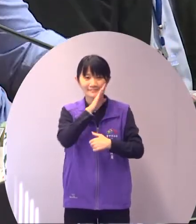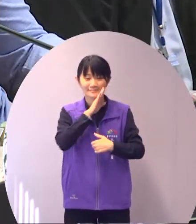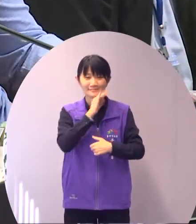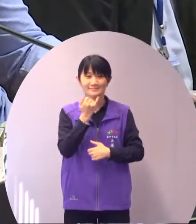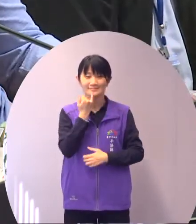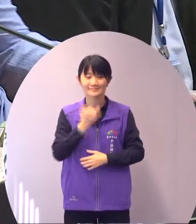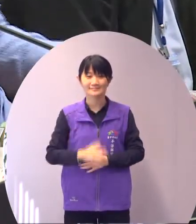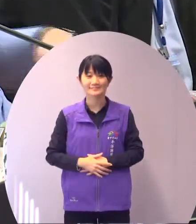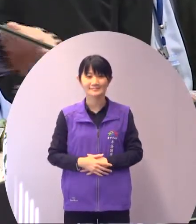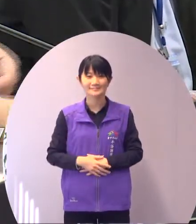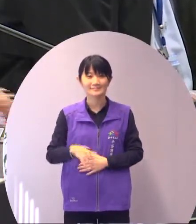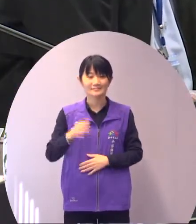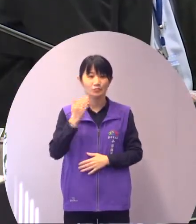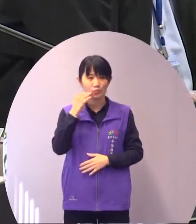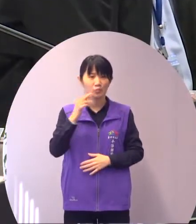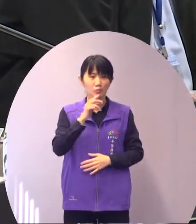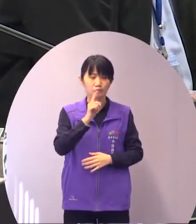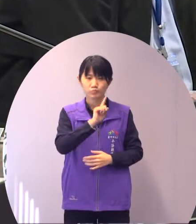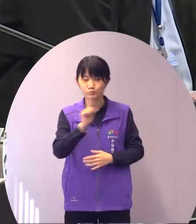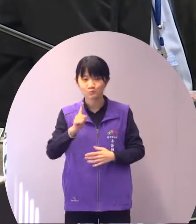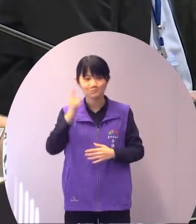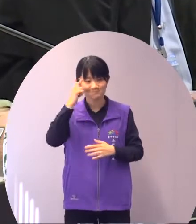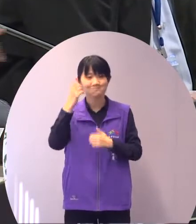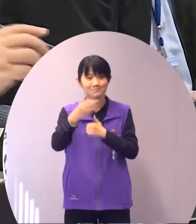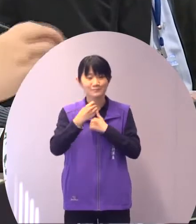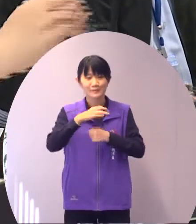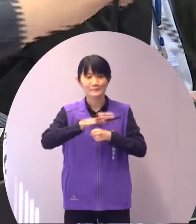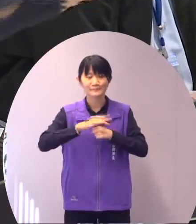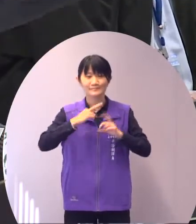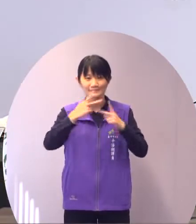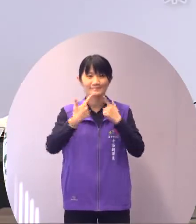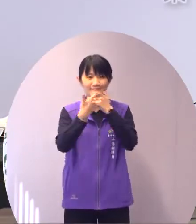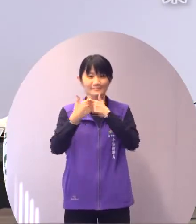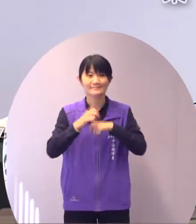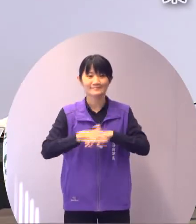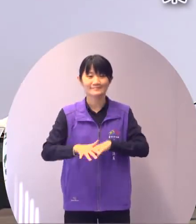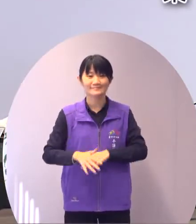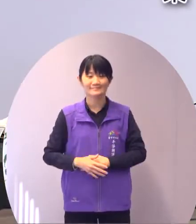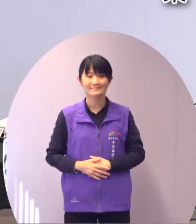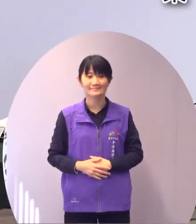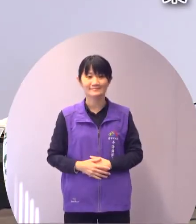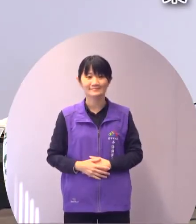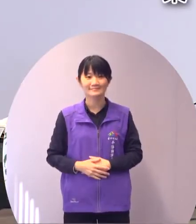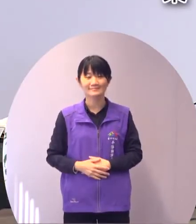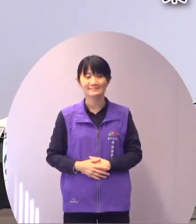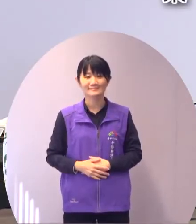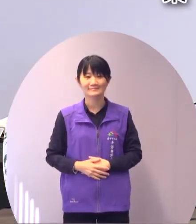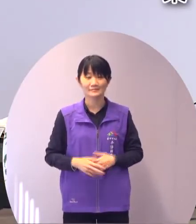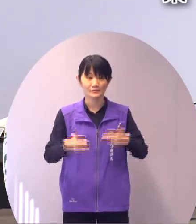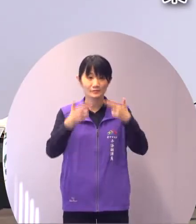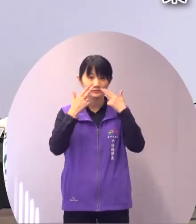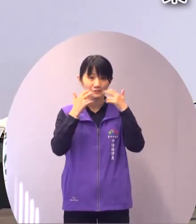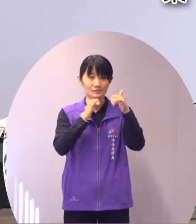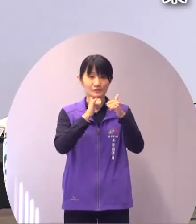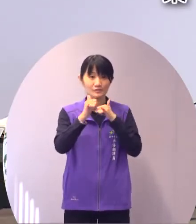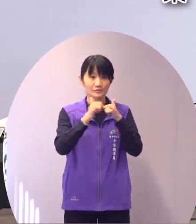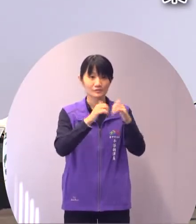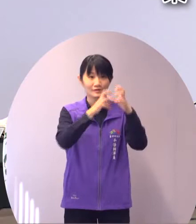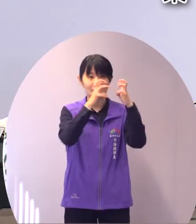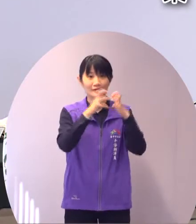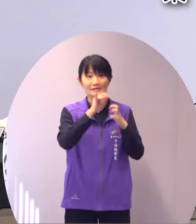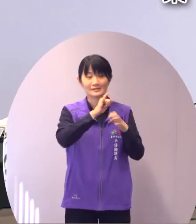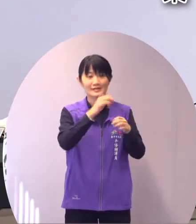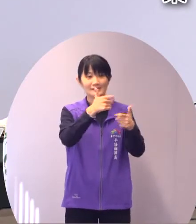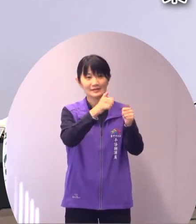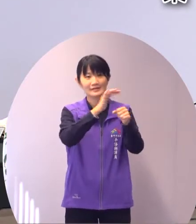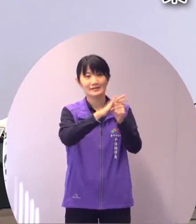请大家可以给我们一些指导和建议。以上报告，谢谢。 好，谢谢原民会杨祖密的这个说明